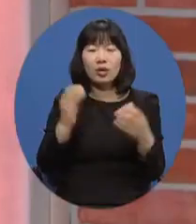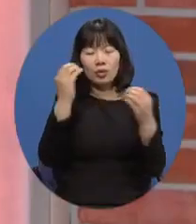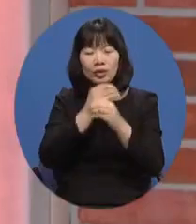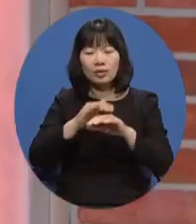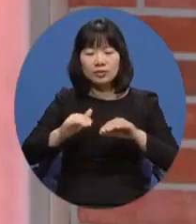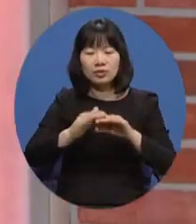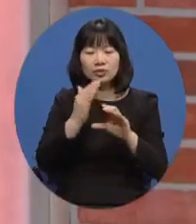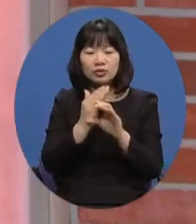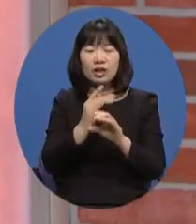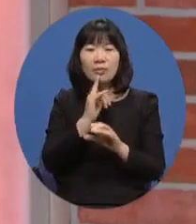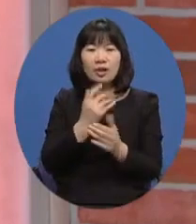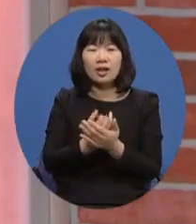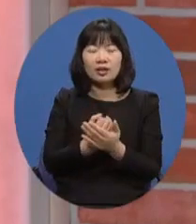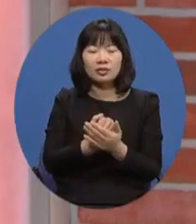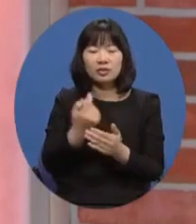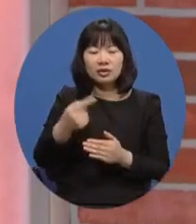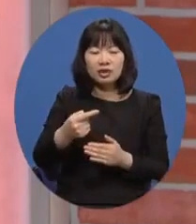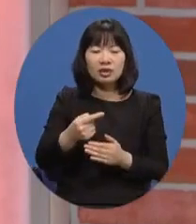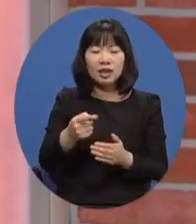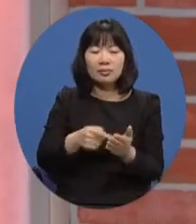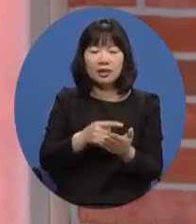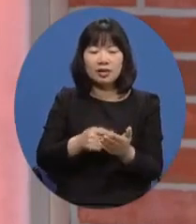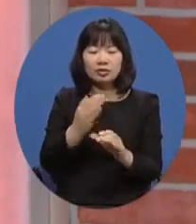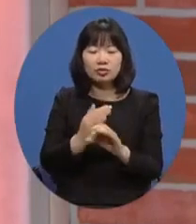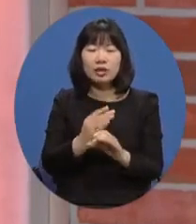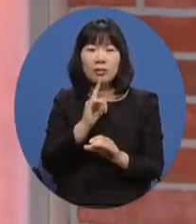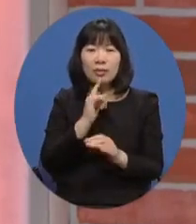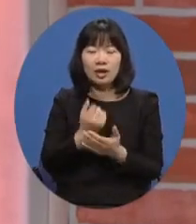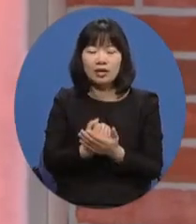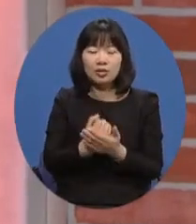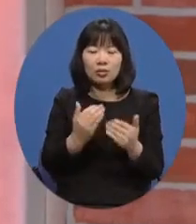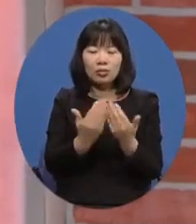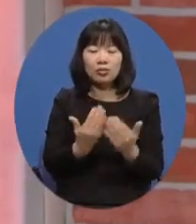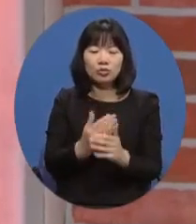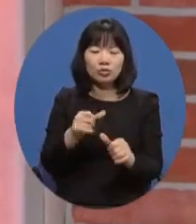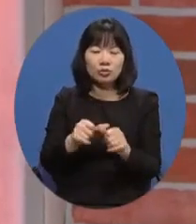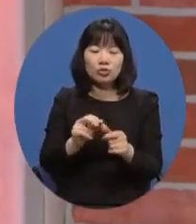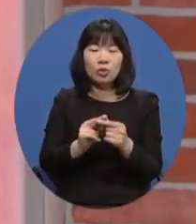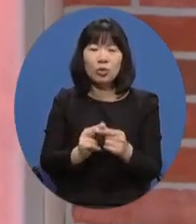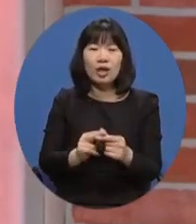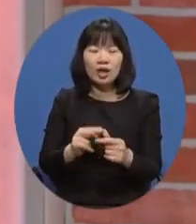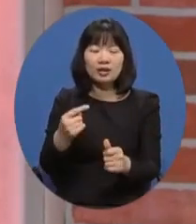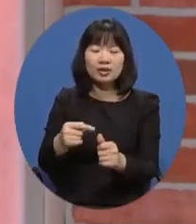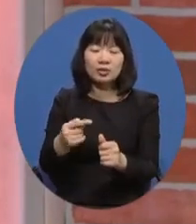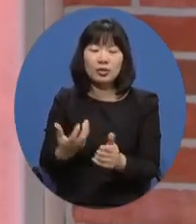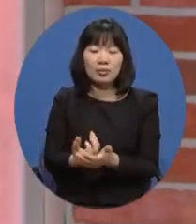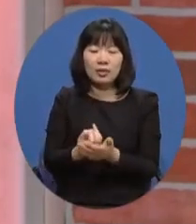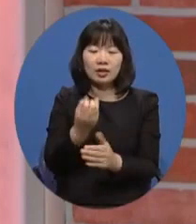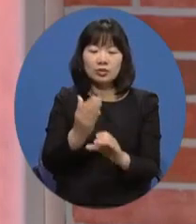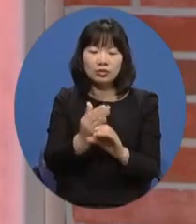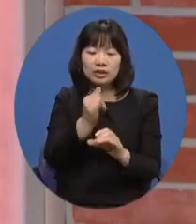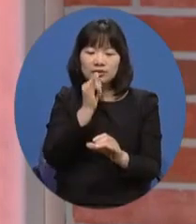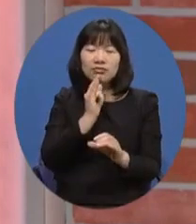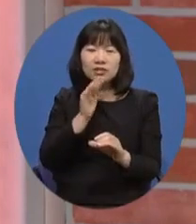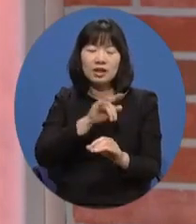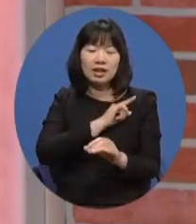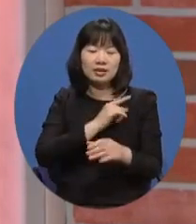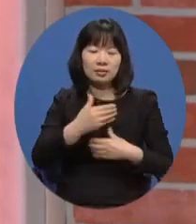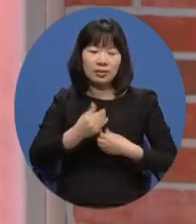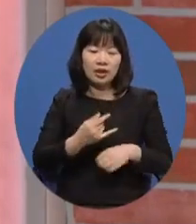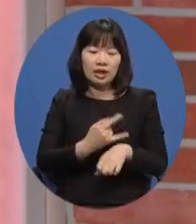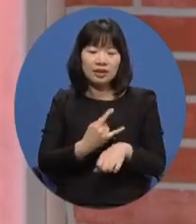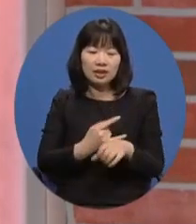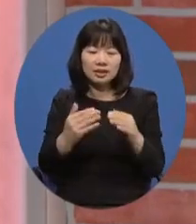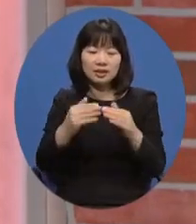오해를 풀고 말로 천장빚을 갚고 말로 모든 충고와 지도를 받아들이는데 일단 가장 편안해야